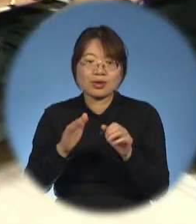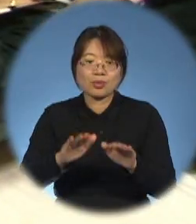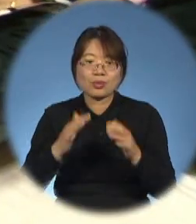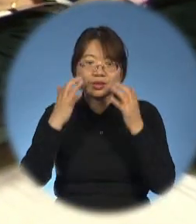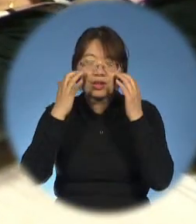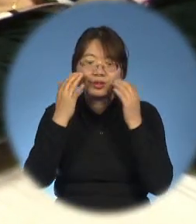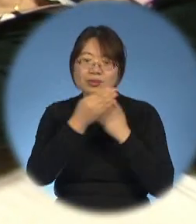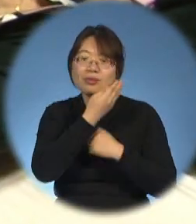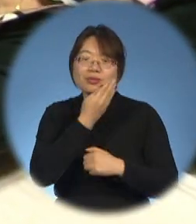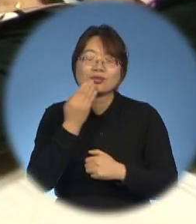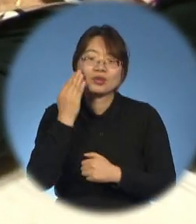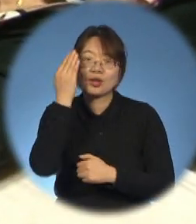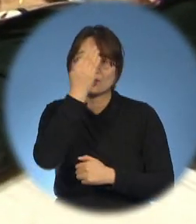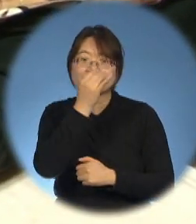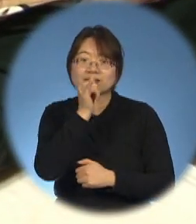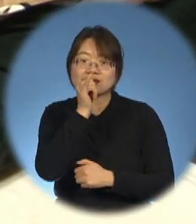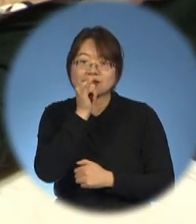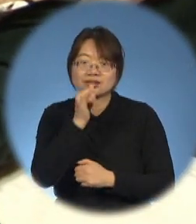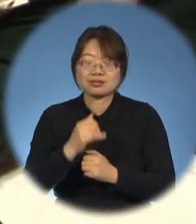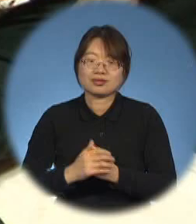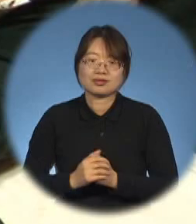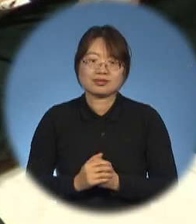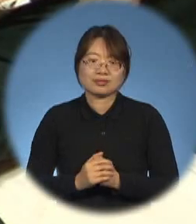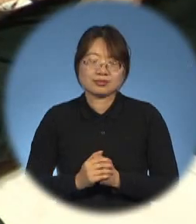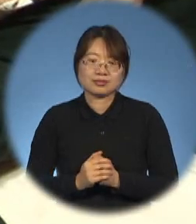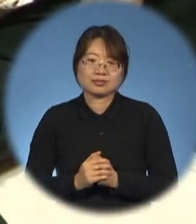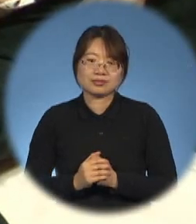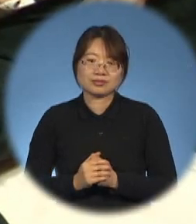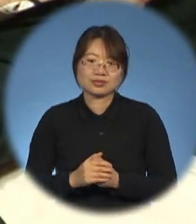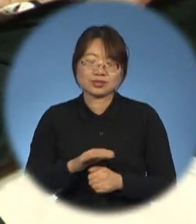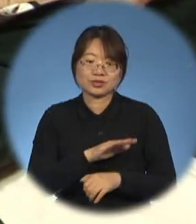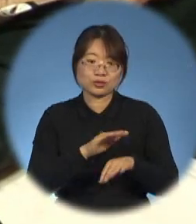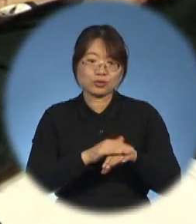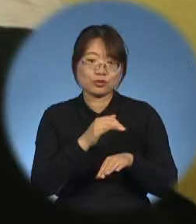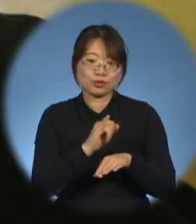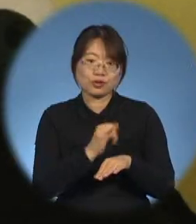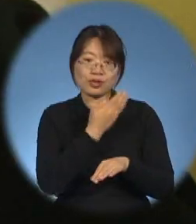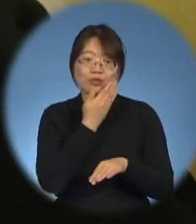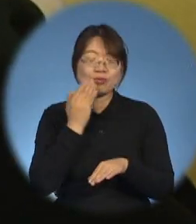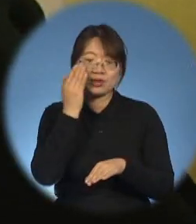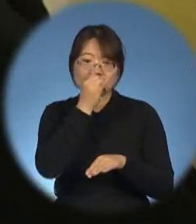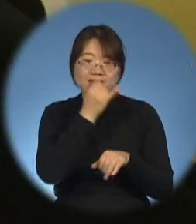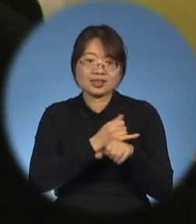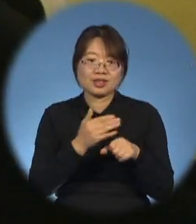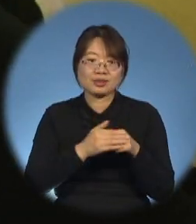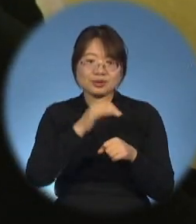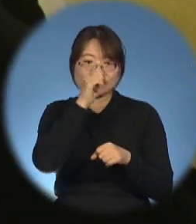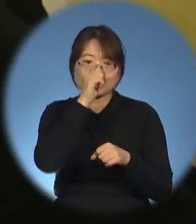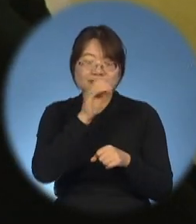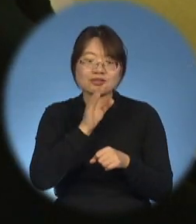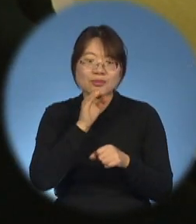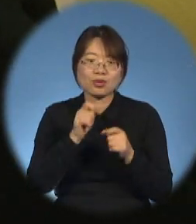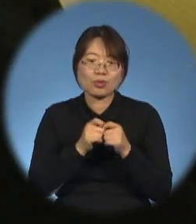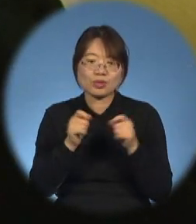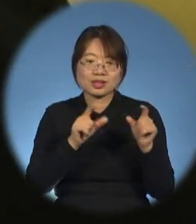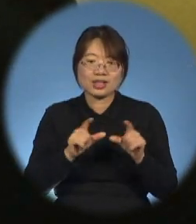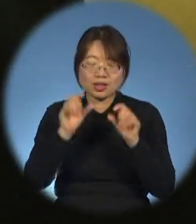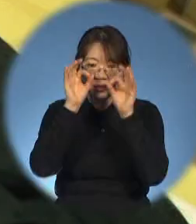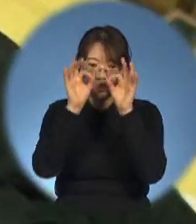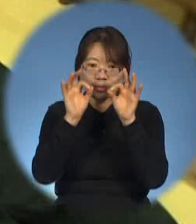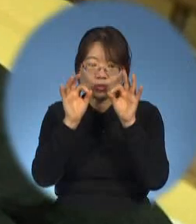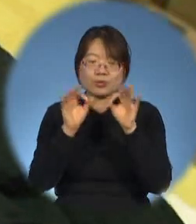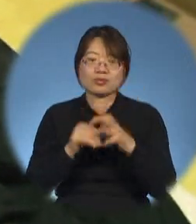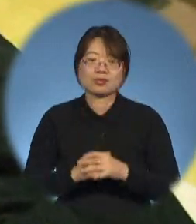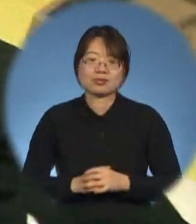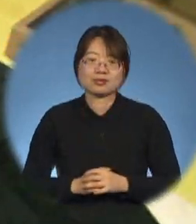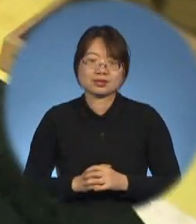어 멋진 곳 달려면 물을 써도 걸러줍니다 3 탑 본교 참 오래도 쌀 볼까